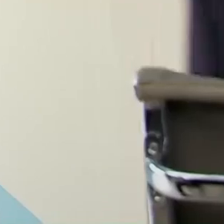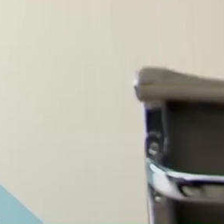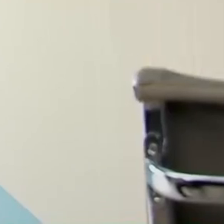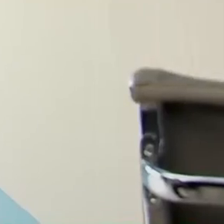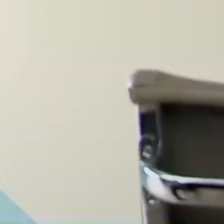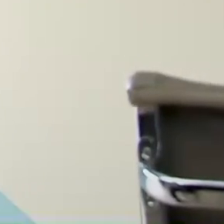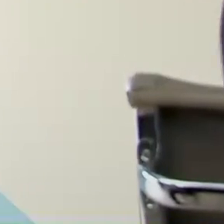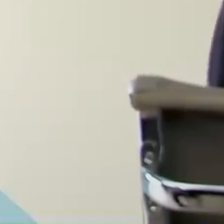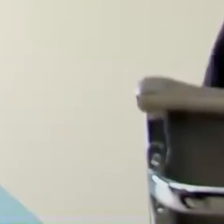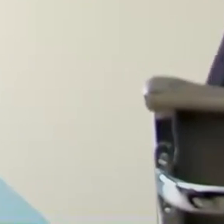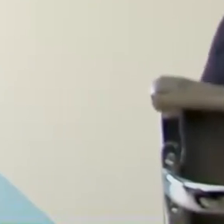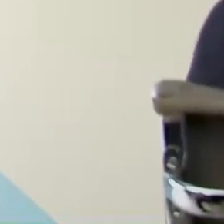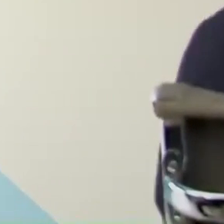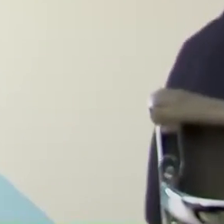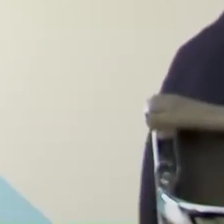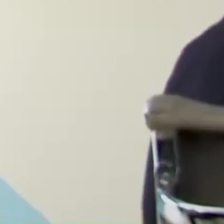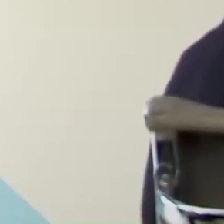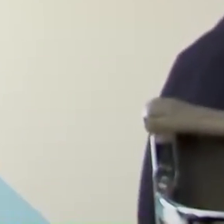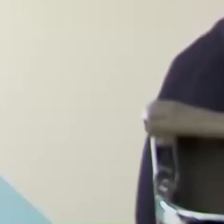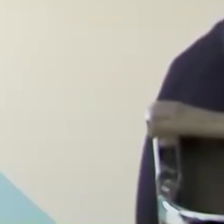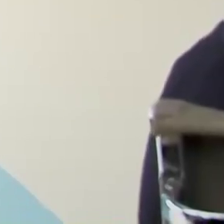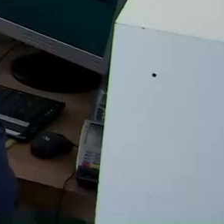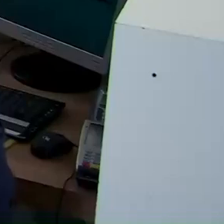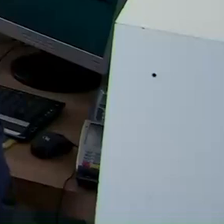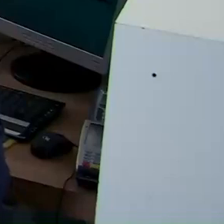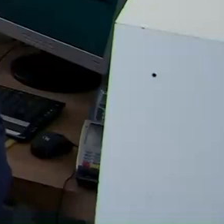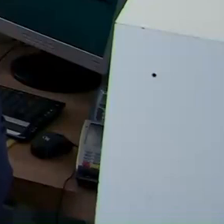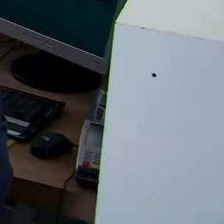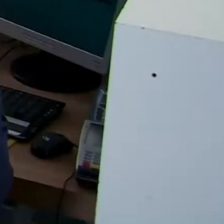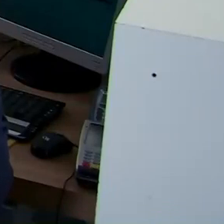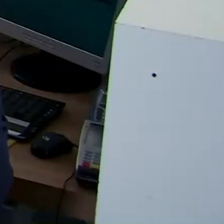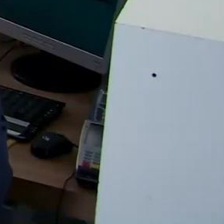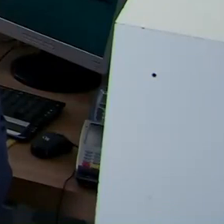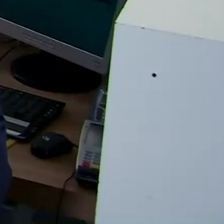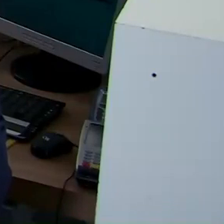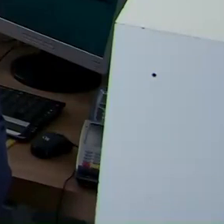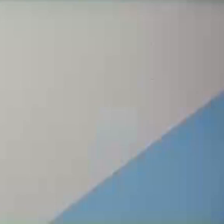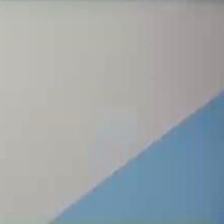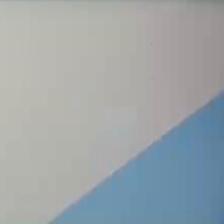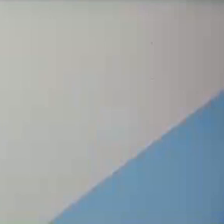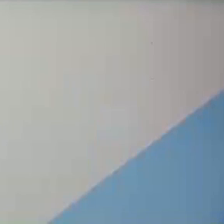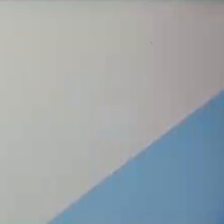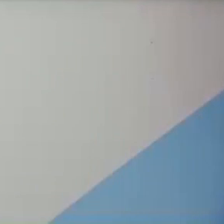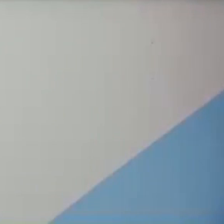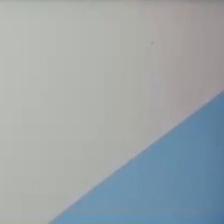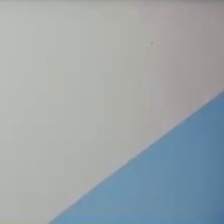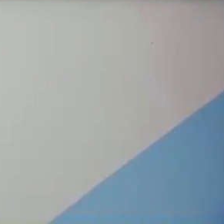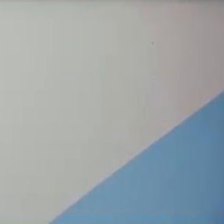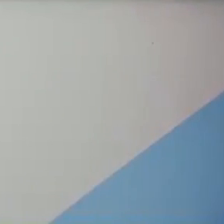basmadı, önündeki işleri hallediyor. Banka çok kalabalık değil, bekleme salonunda 5-6 kişi var.